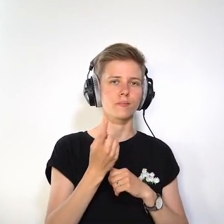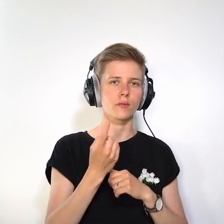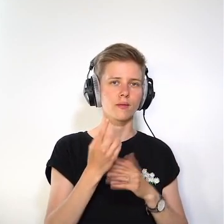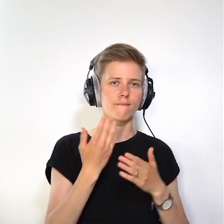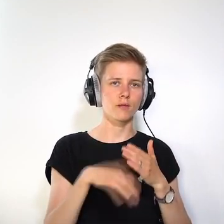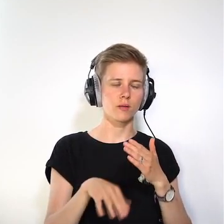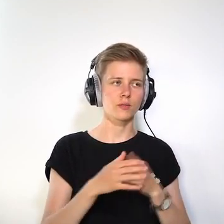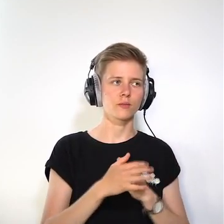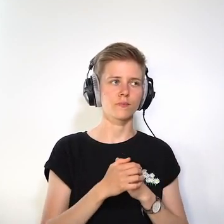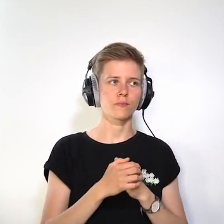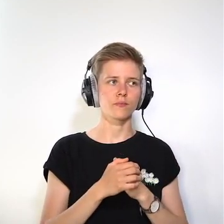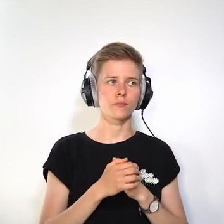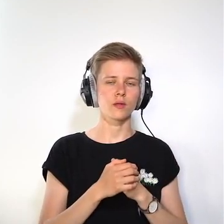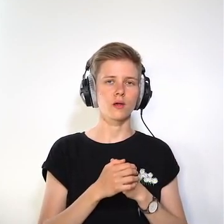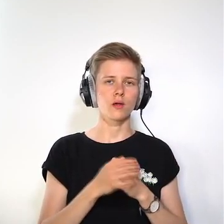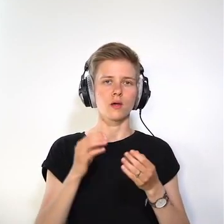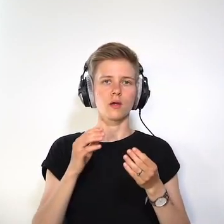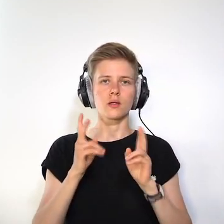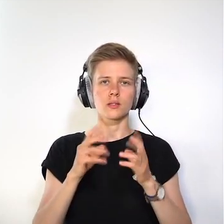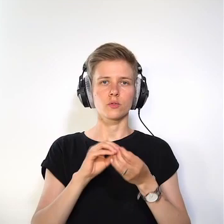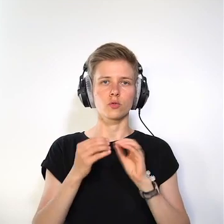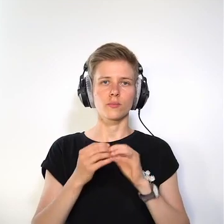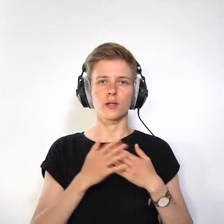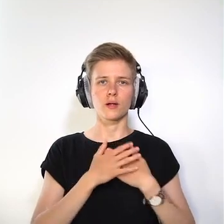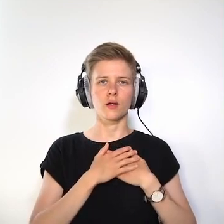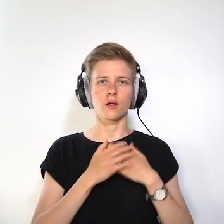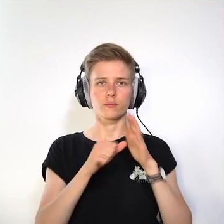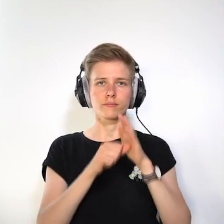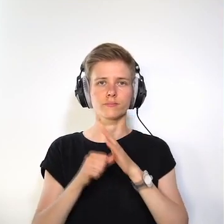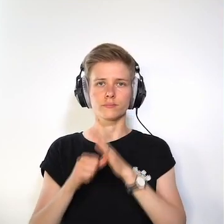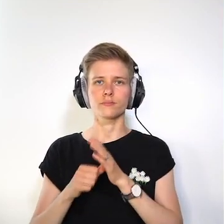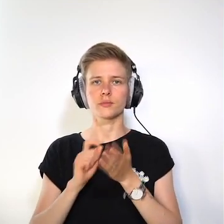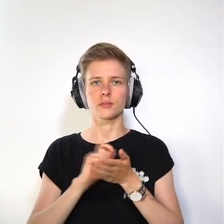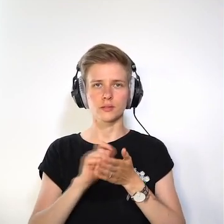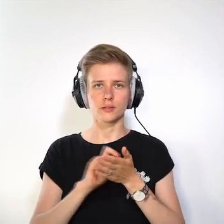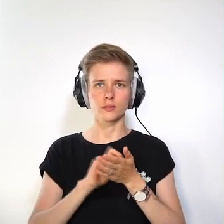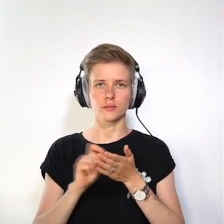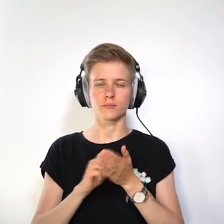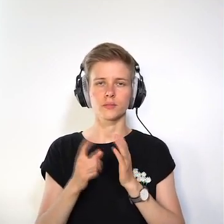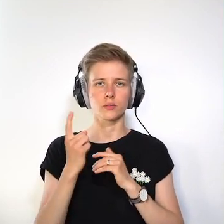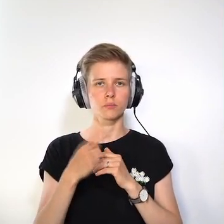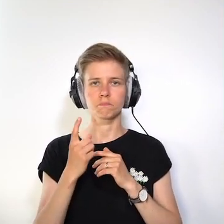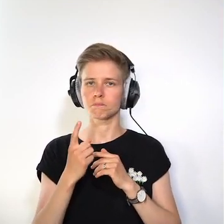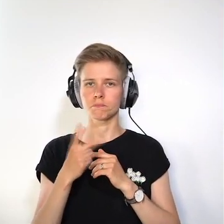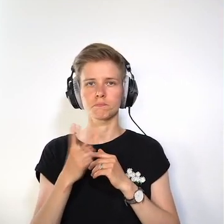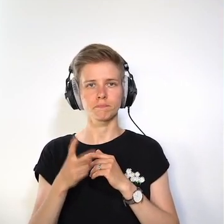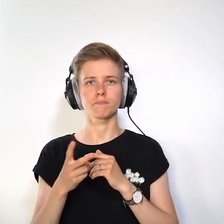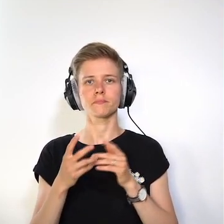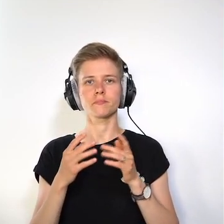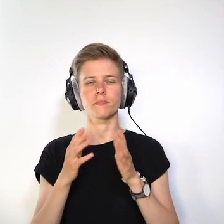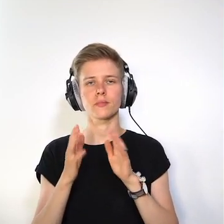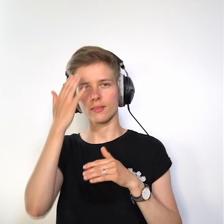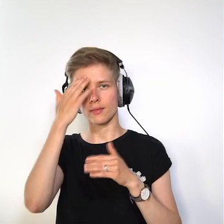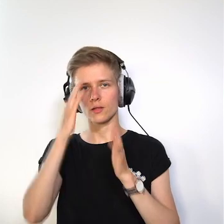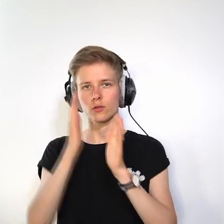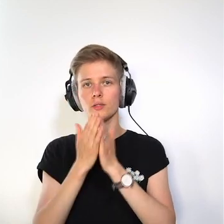artikkelia samansukupuolisen rakkauden syrjinnästä ja ollut toimittajana 10 tietoteoksessa lääketieteen sosiologian alalta.